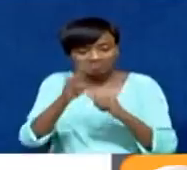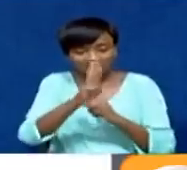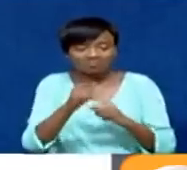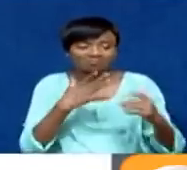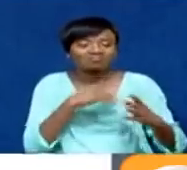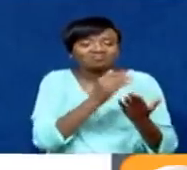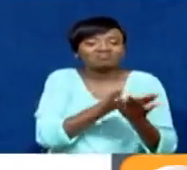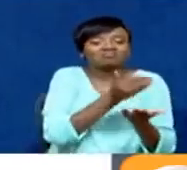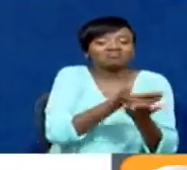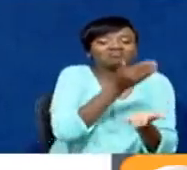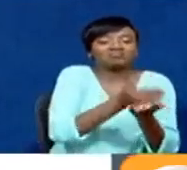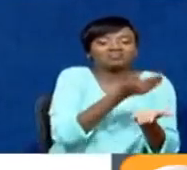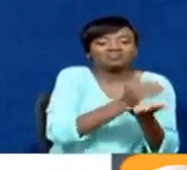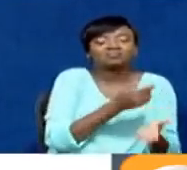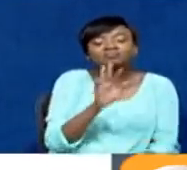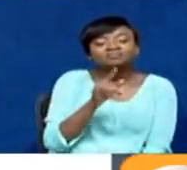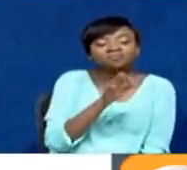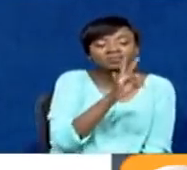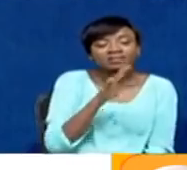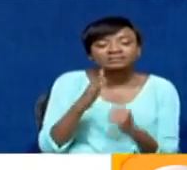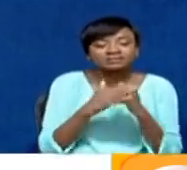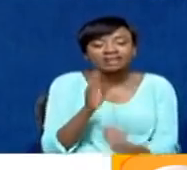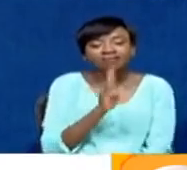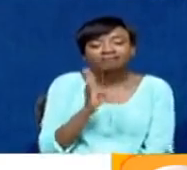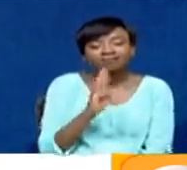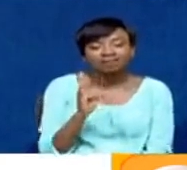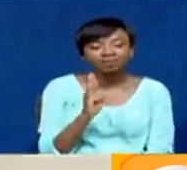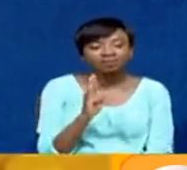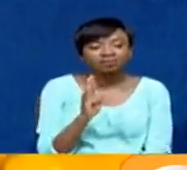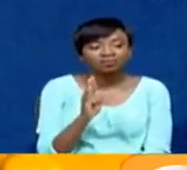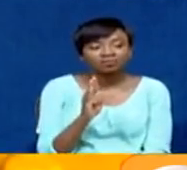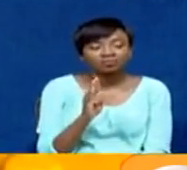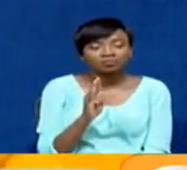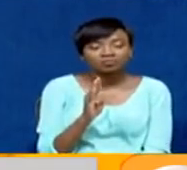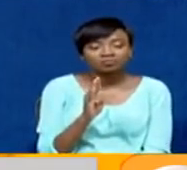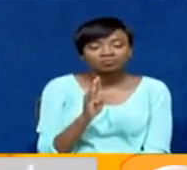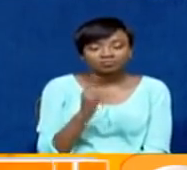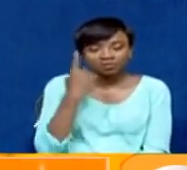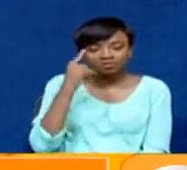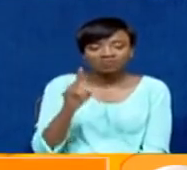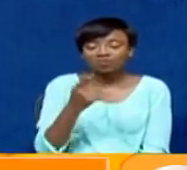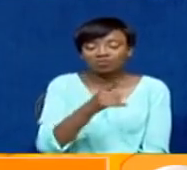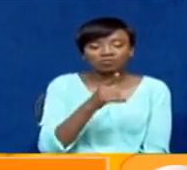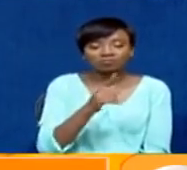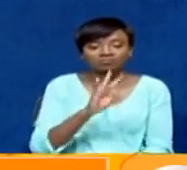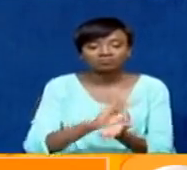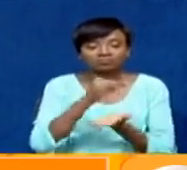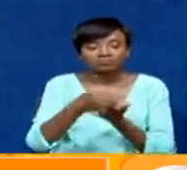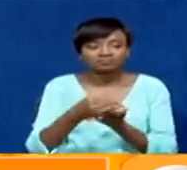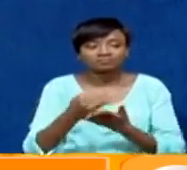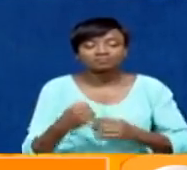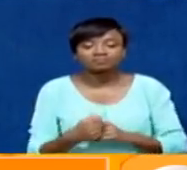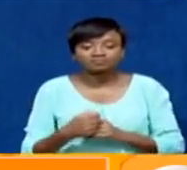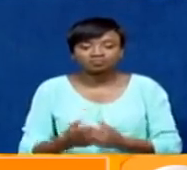hazina ya kitaifa. Where is the 39 billion shillings Petroleum Development Levy Fund